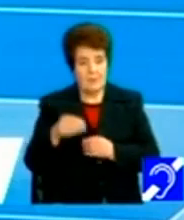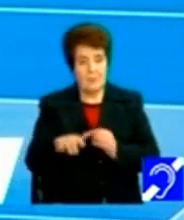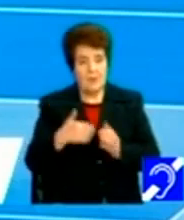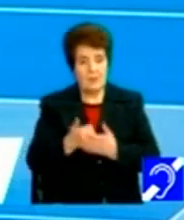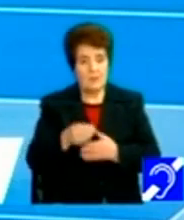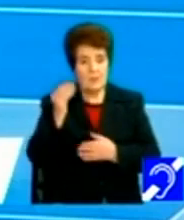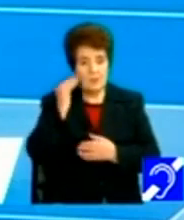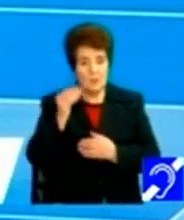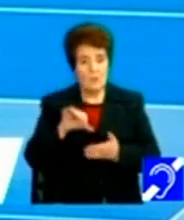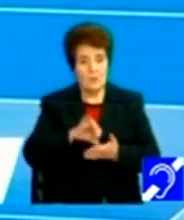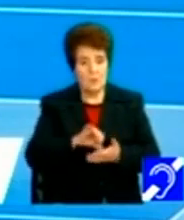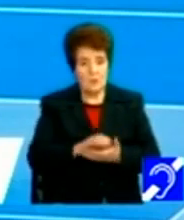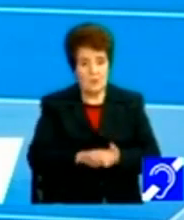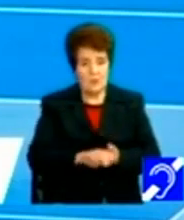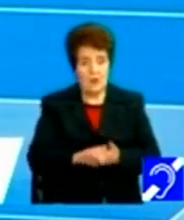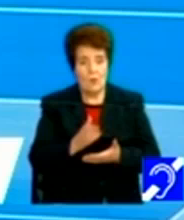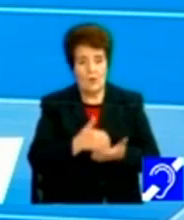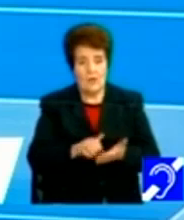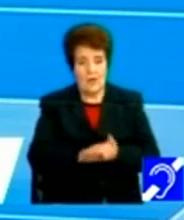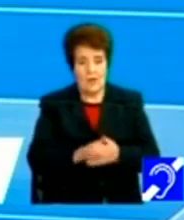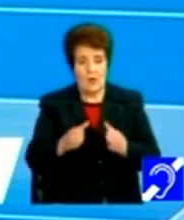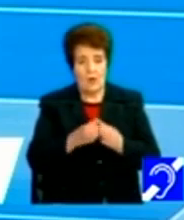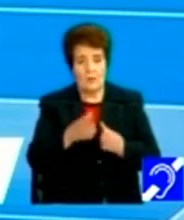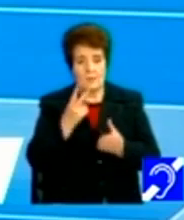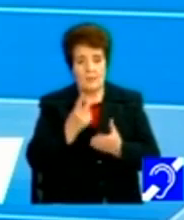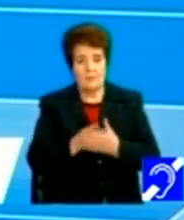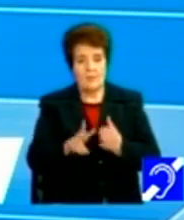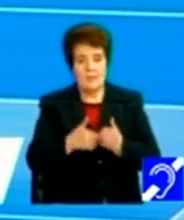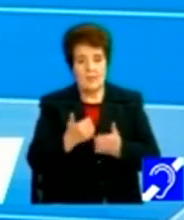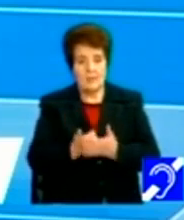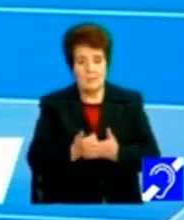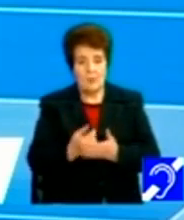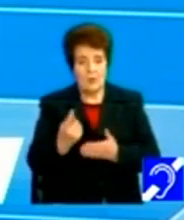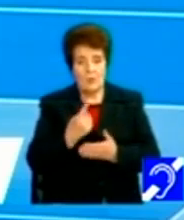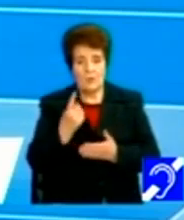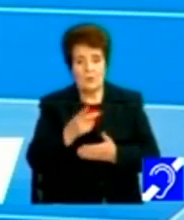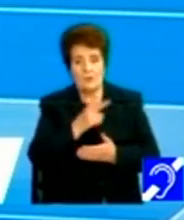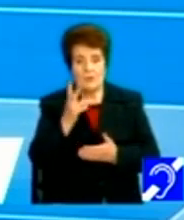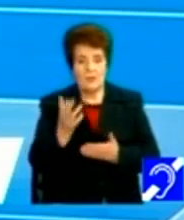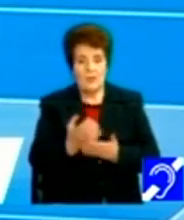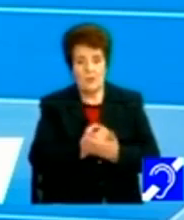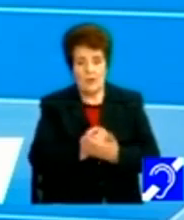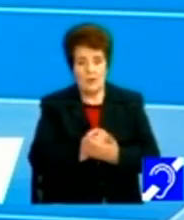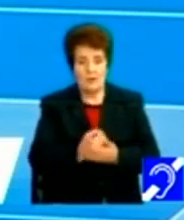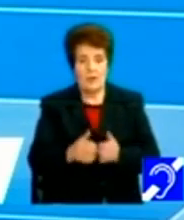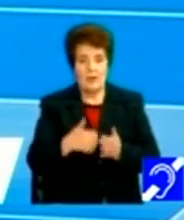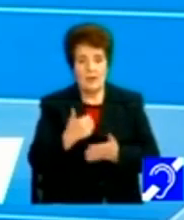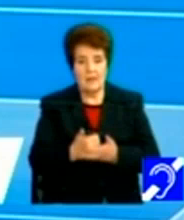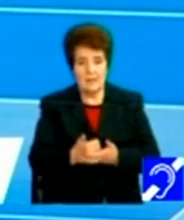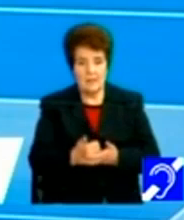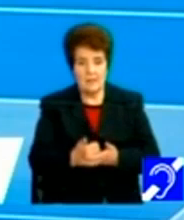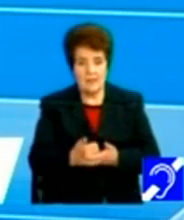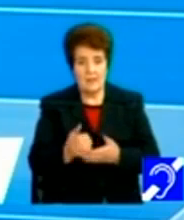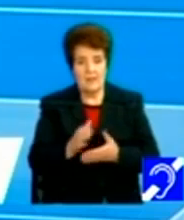Principalul scop al participării celor doi unioniști în campania electorală este să arate cine este lider pe filiera unionistă. Cine va lua mai mult, acela va deveni lider în acest proces